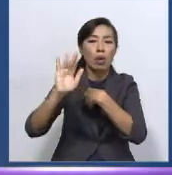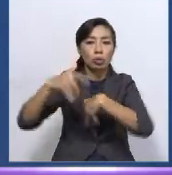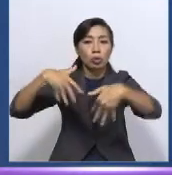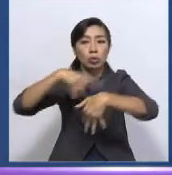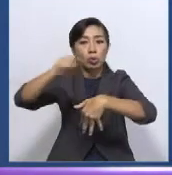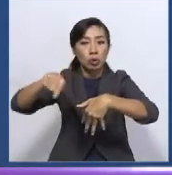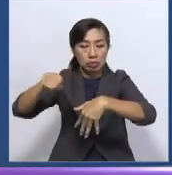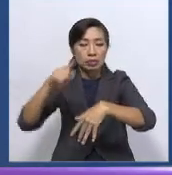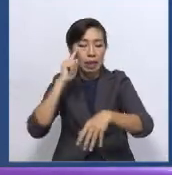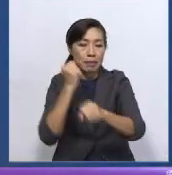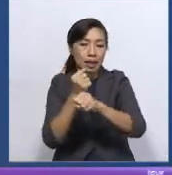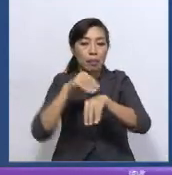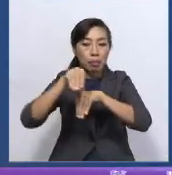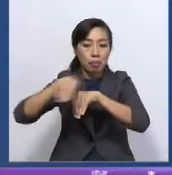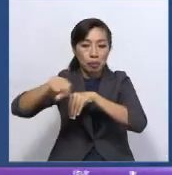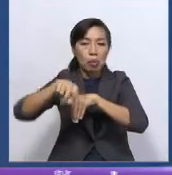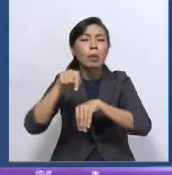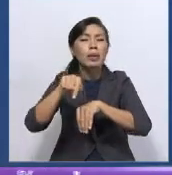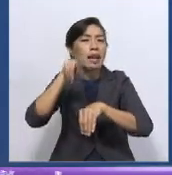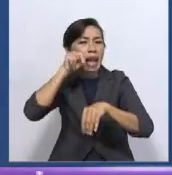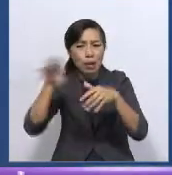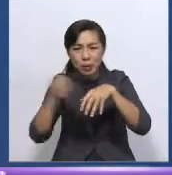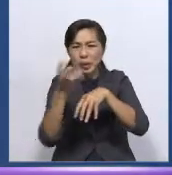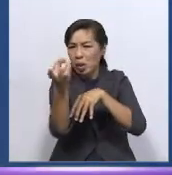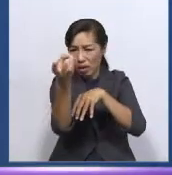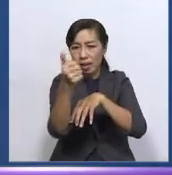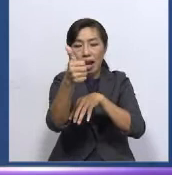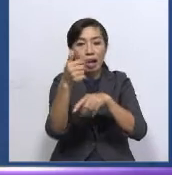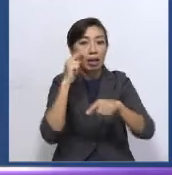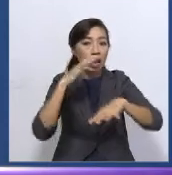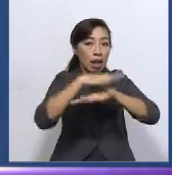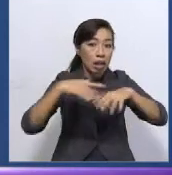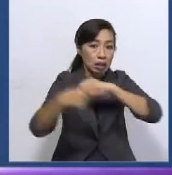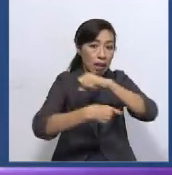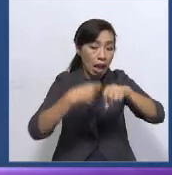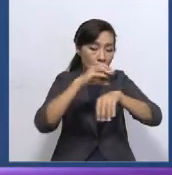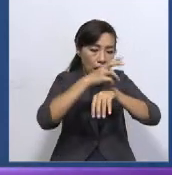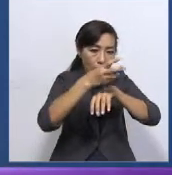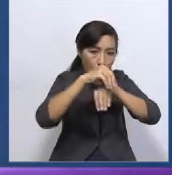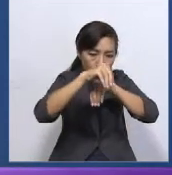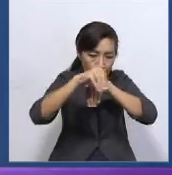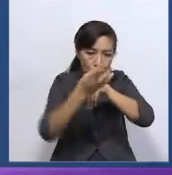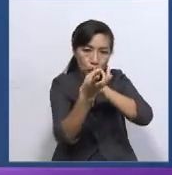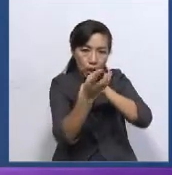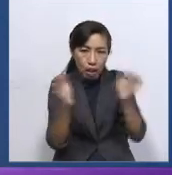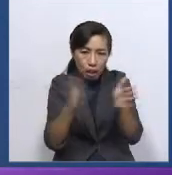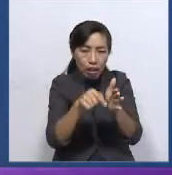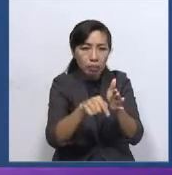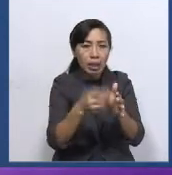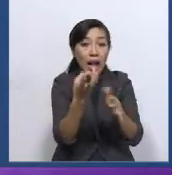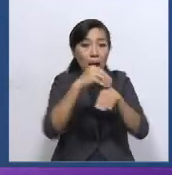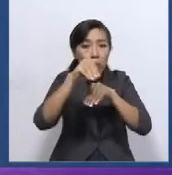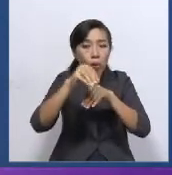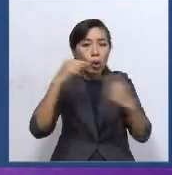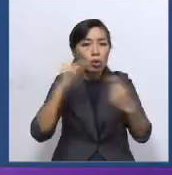ากในพื้นที่แล้วก็พวกนี้ไม่ต้องการน้ำมากแล้วก็ลดการทำนาลงเพื่อที่จะทำนาข้าวเพื่อที่จะไว้กินเท่